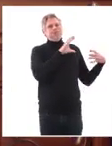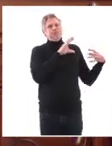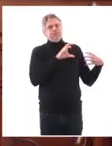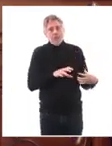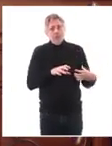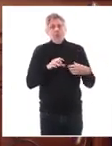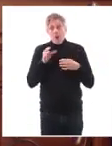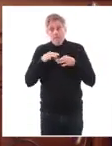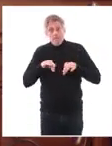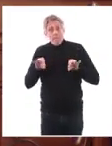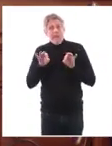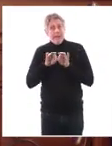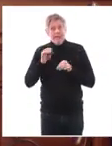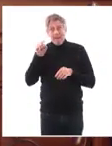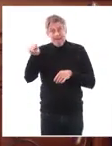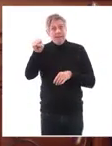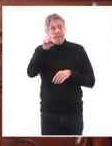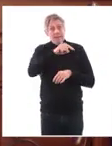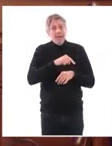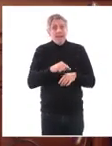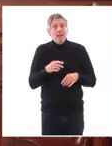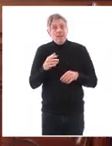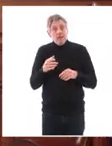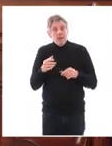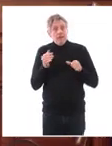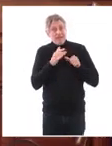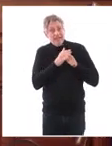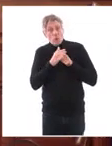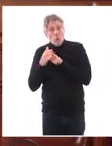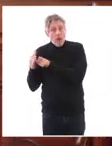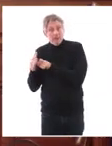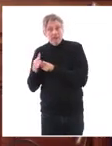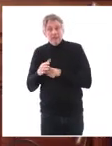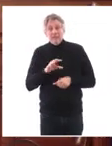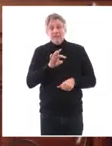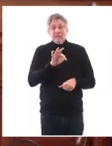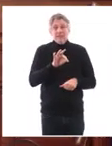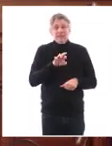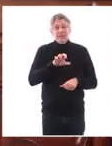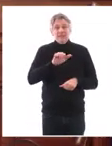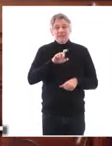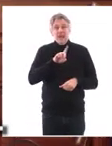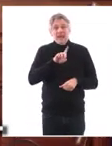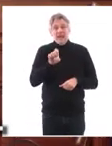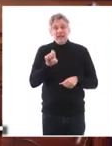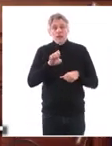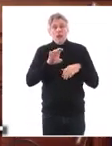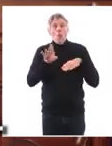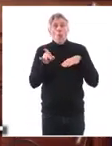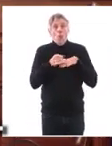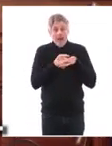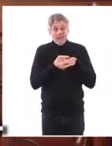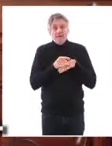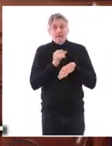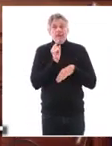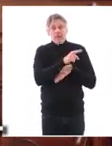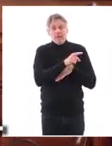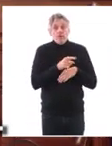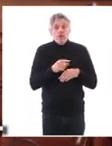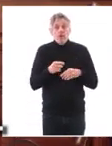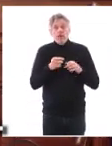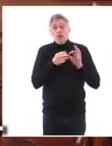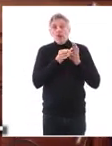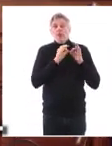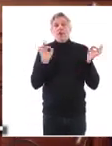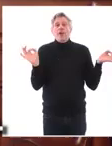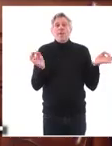avec l'extrême droite. Aux États-Unis, c'est la tradwife qui inonde les réseaux sociaux dans une storytelling du bonheur qui ne